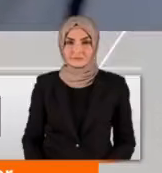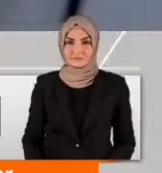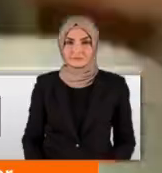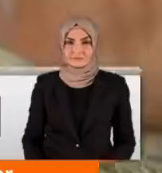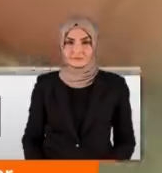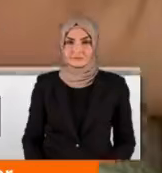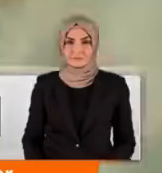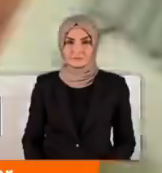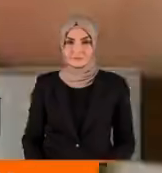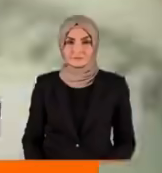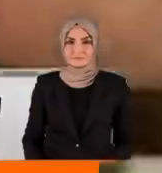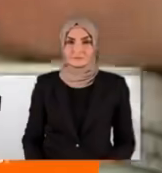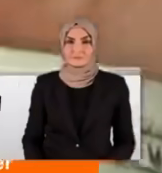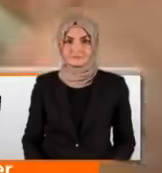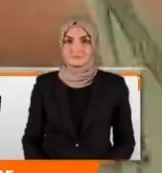olmuş